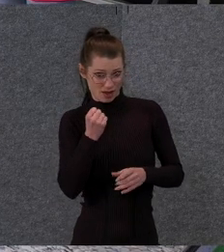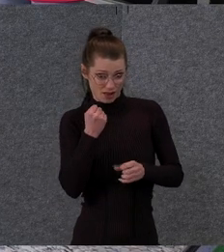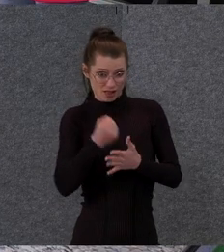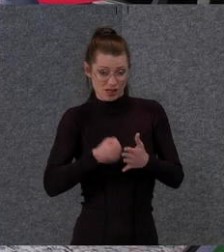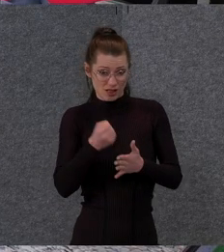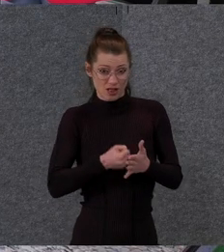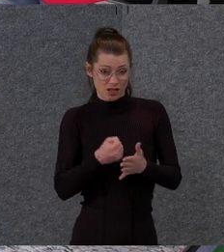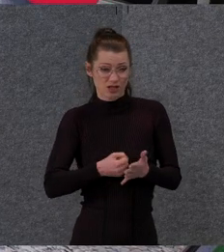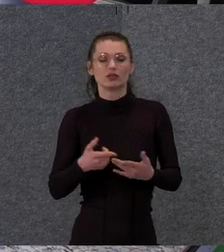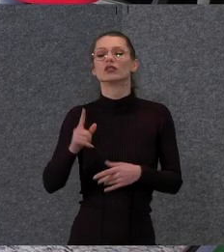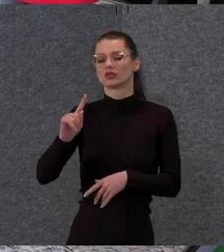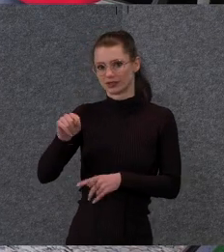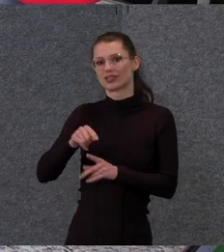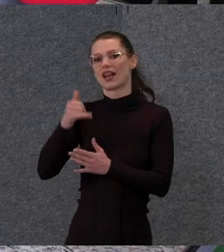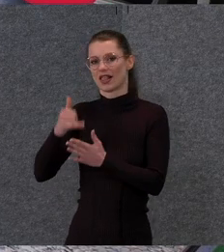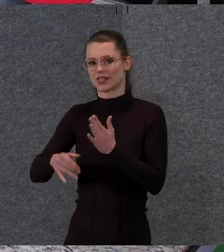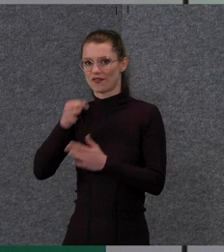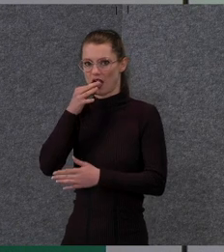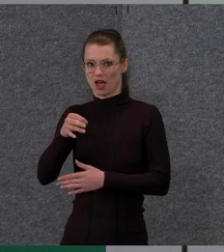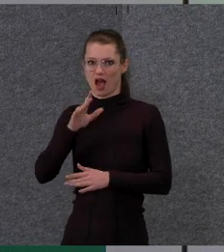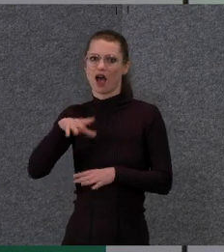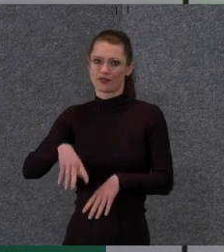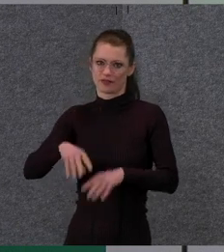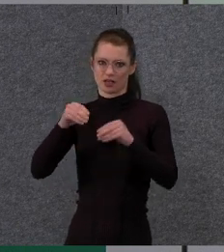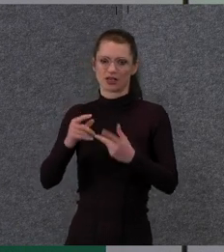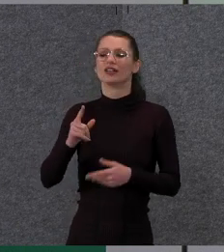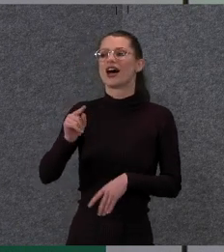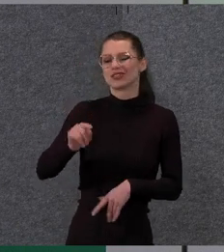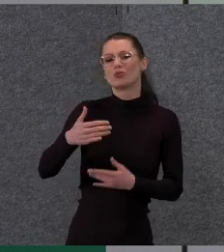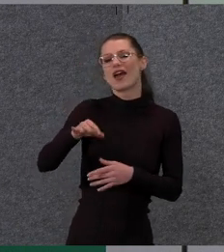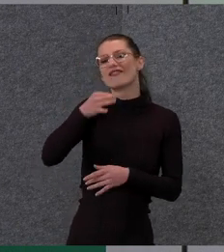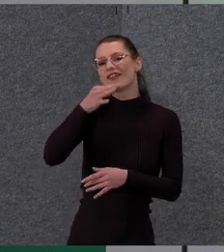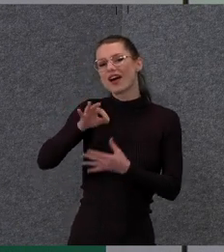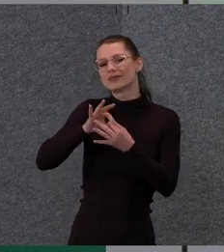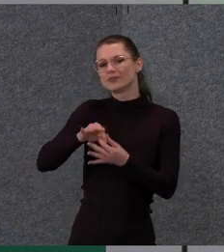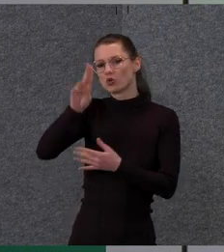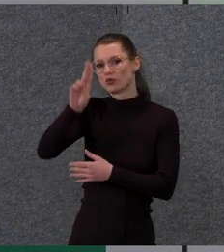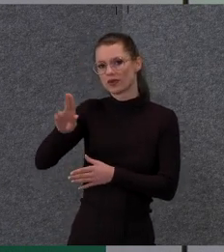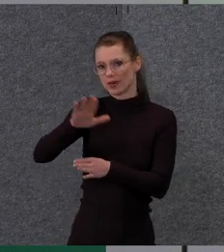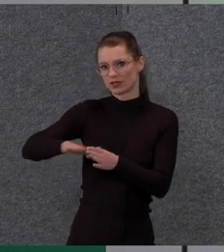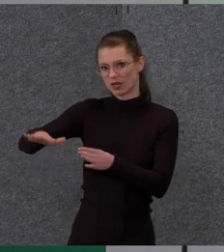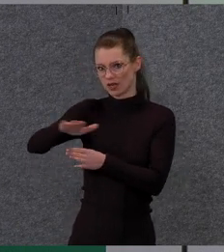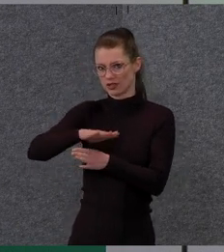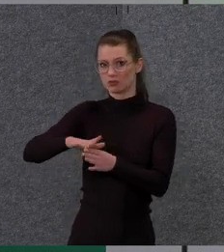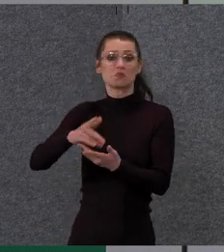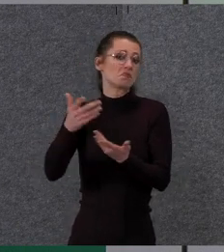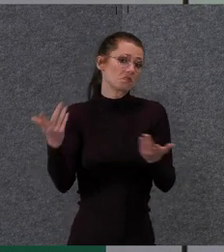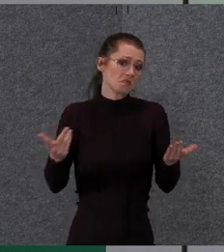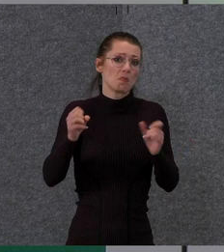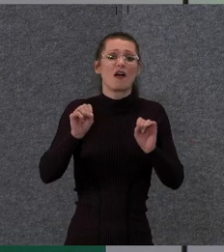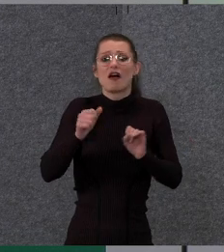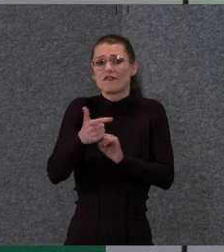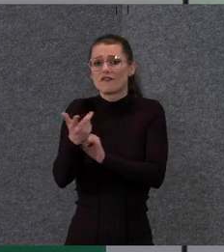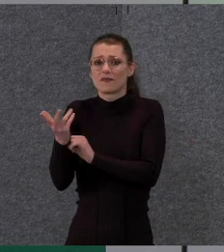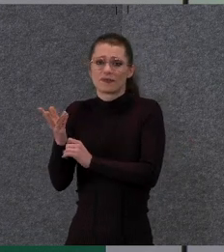Ich glaube, ich fange einfach hinten an. Ich denke, dass die Frage auf den universitären Bereich abzielt. Es gibt viele Möglichkeiten. Also erstmal